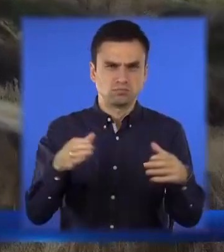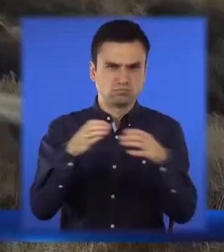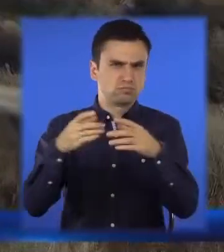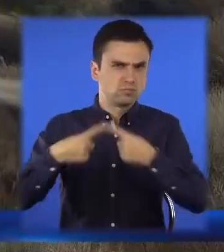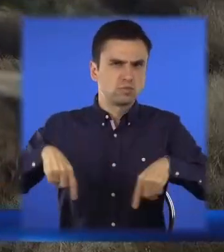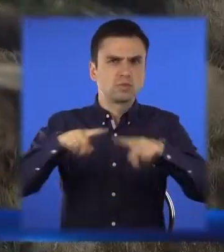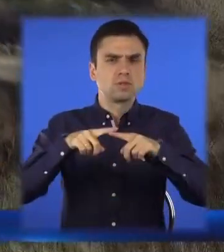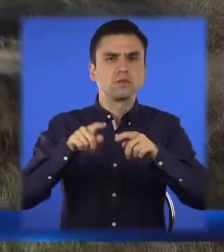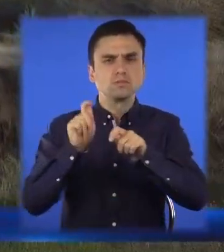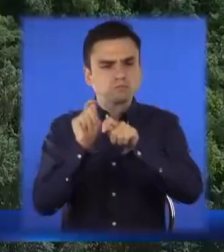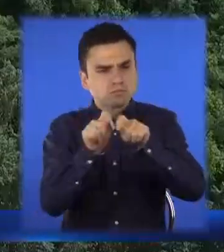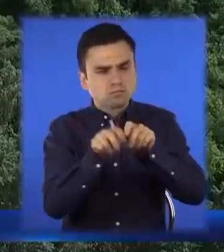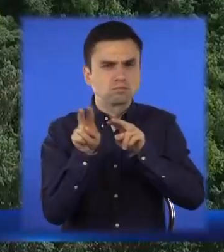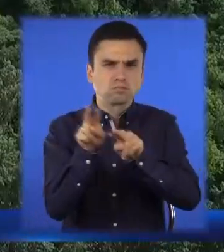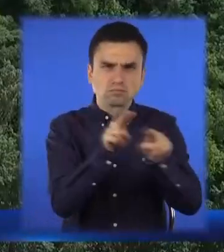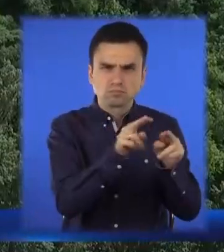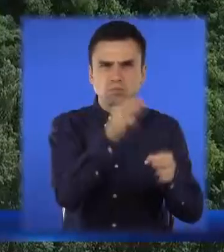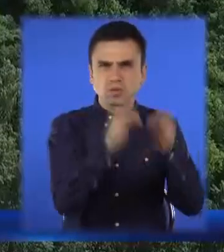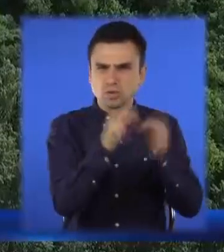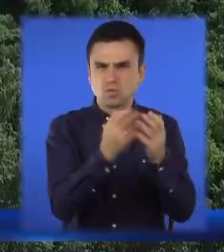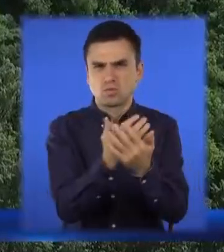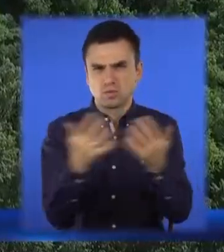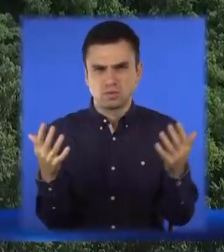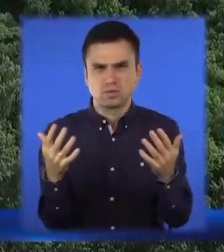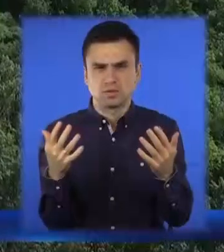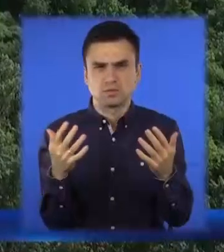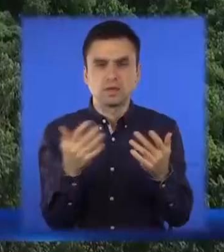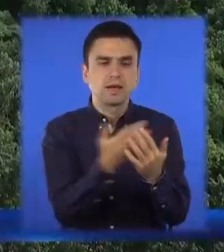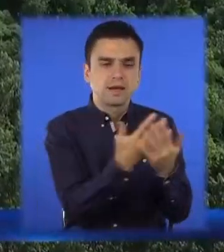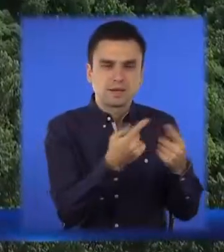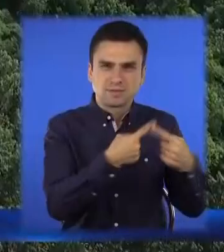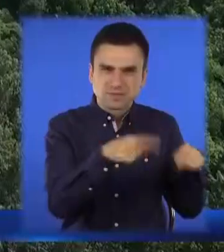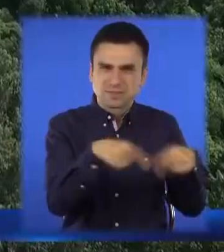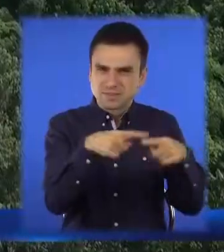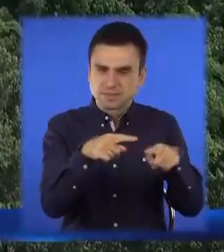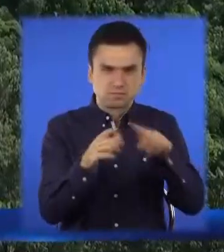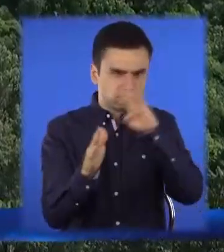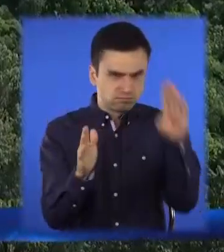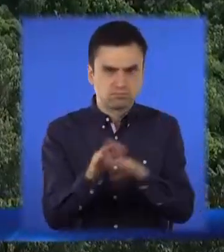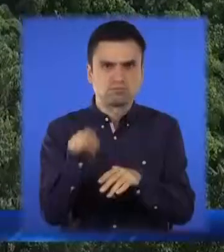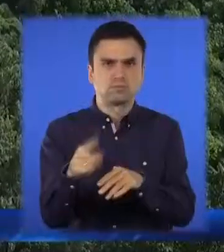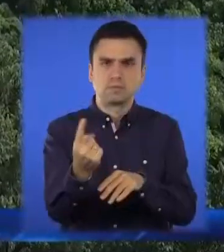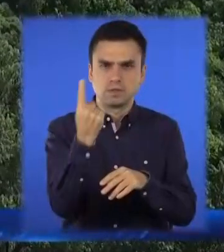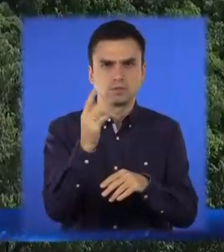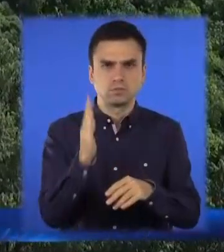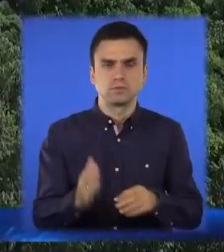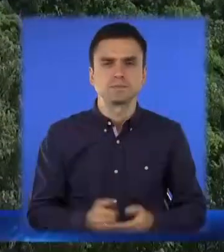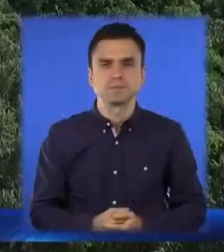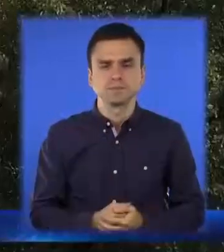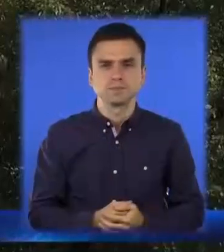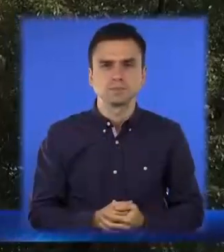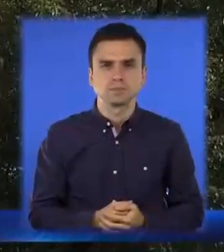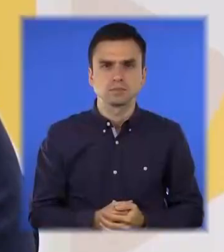займатися екологічними інспекціями та об'єднає в собі всі контролюючі функції міністерства та інших